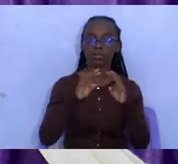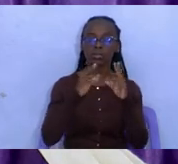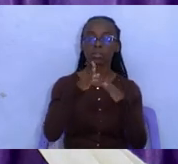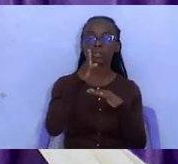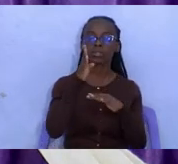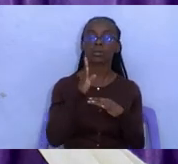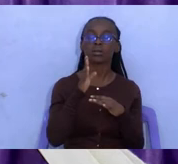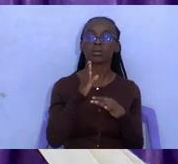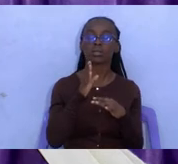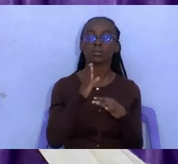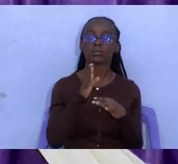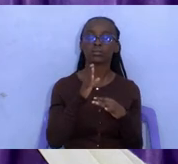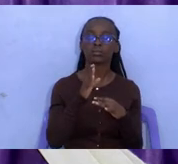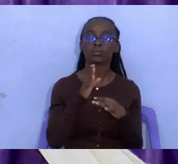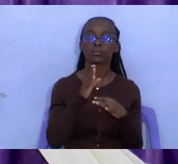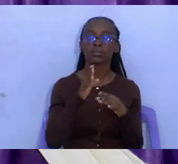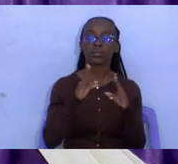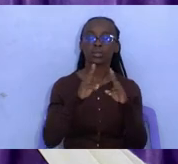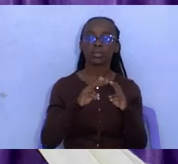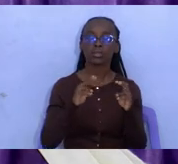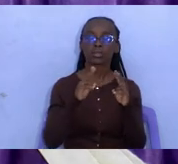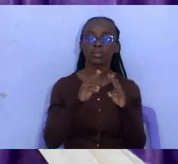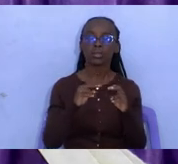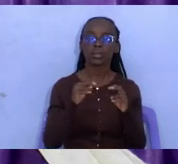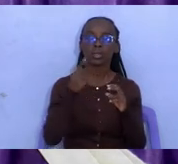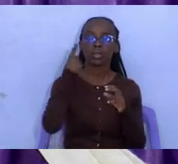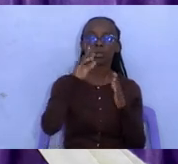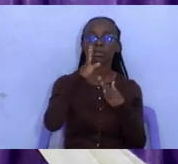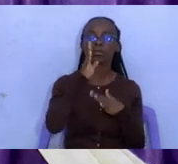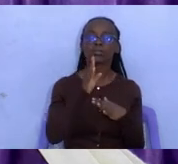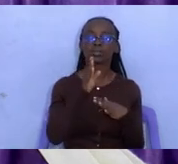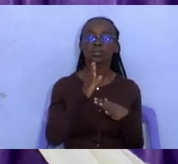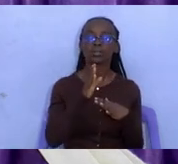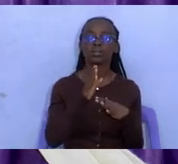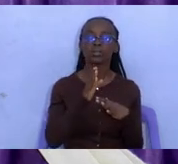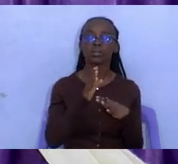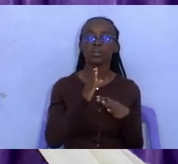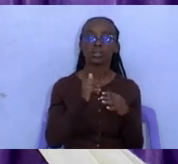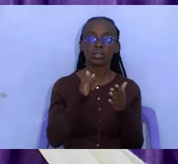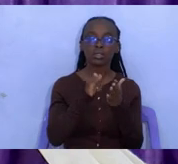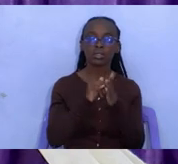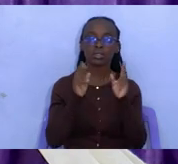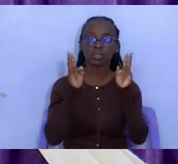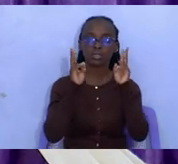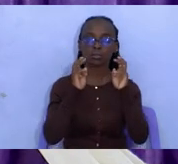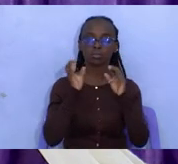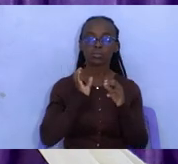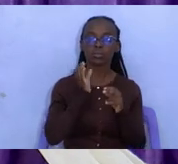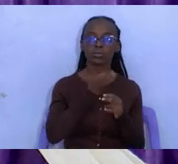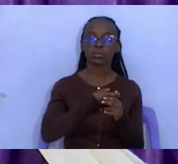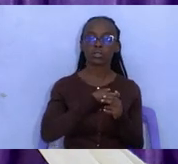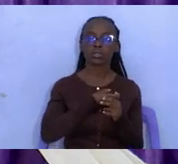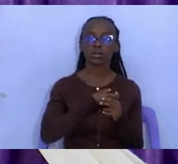Kujitia nia ya kumtafuta Mungu. Hiyo ndio theme ama ndio ujumbe wenyewe